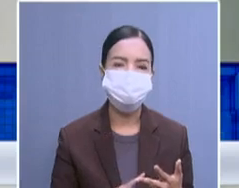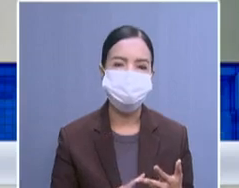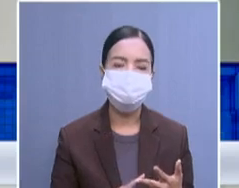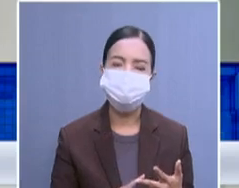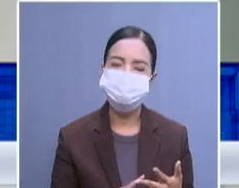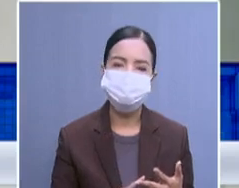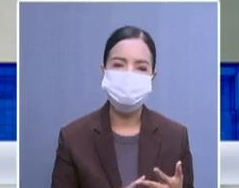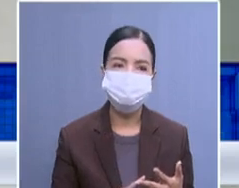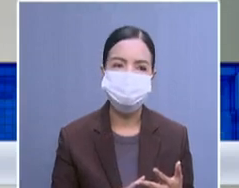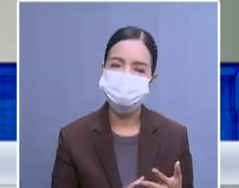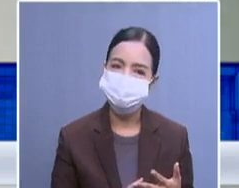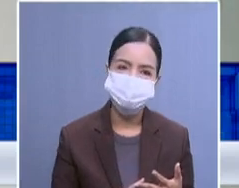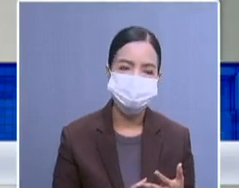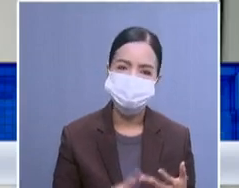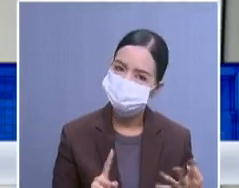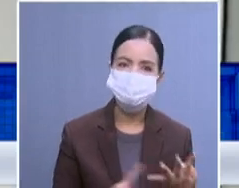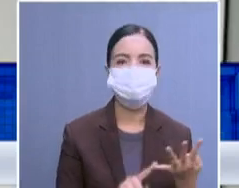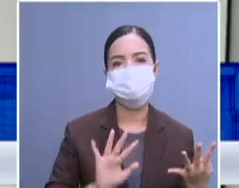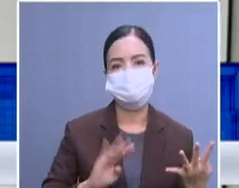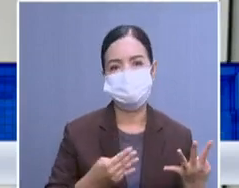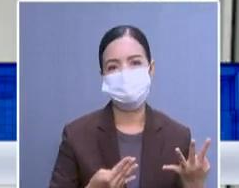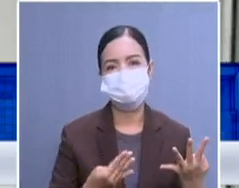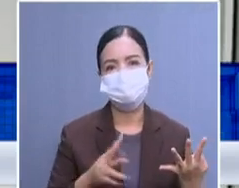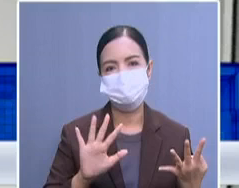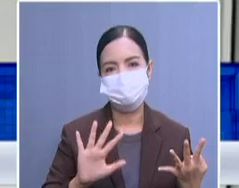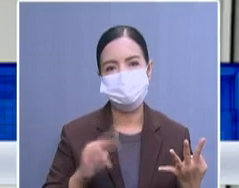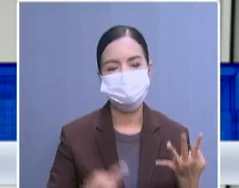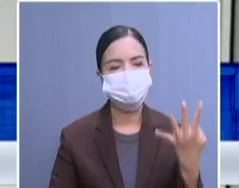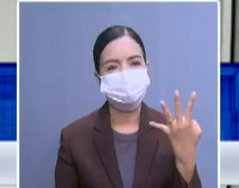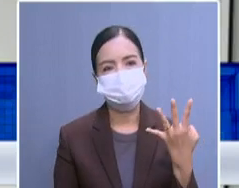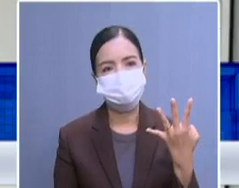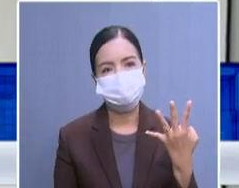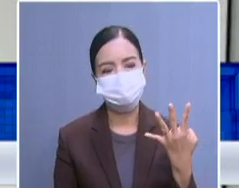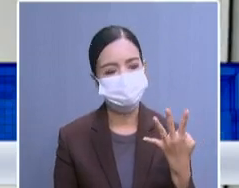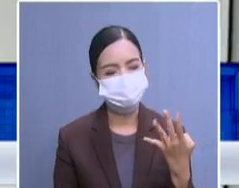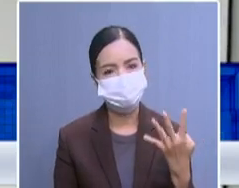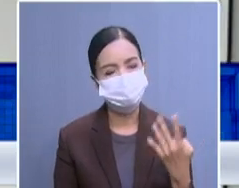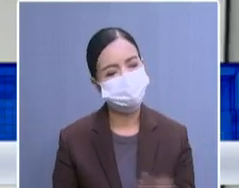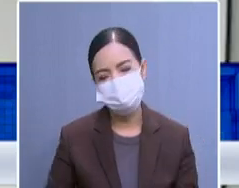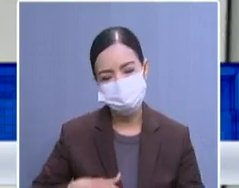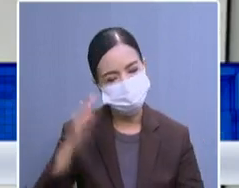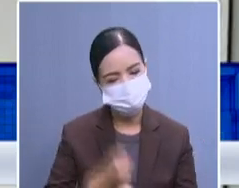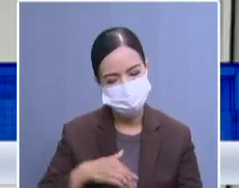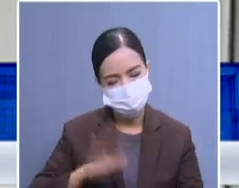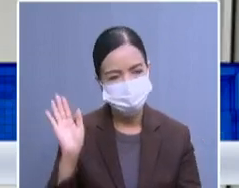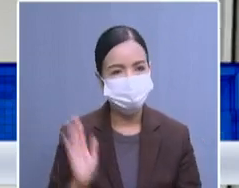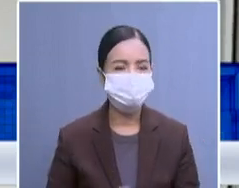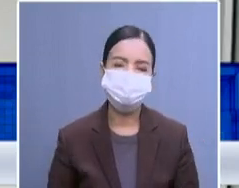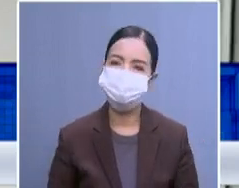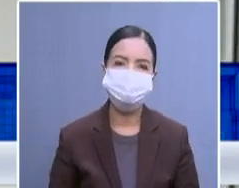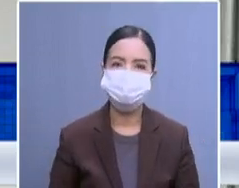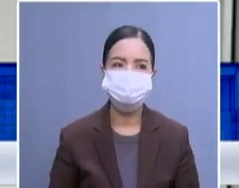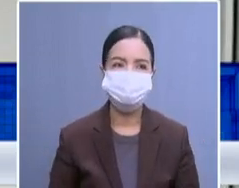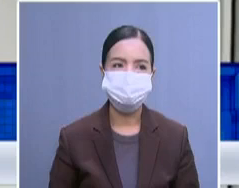ครับ เออ แต่ครั้งที่4นี่ 50,000 ครับ อือๆมาครั้งนี้หนักเลย ครับเกินไป 20,000 ไม่ไปถึง